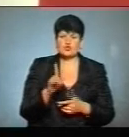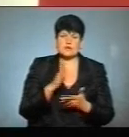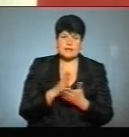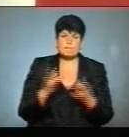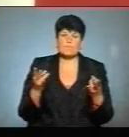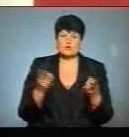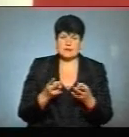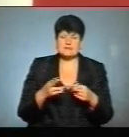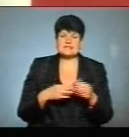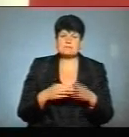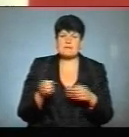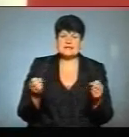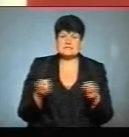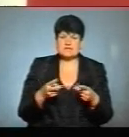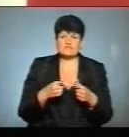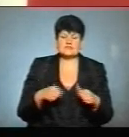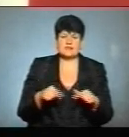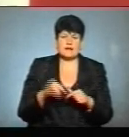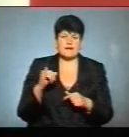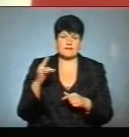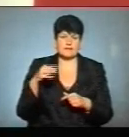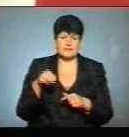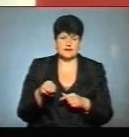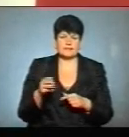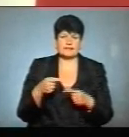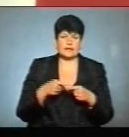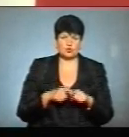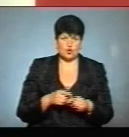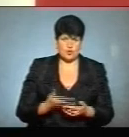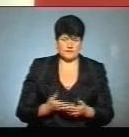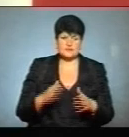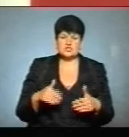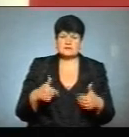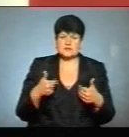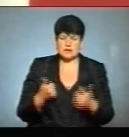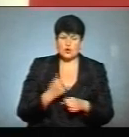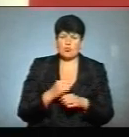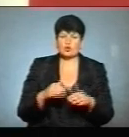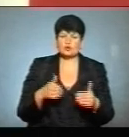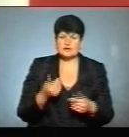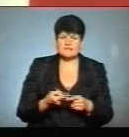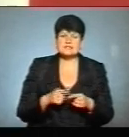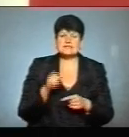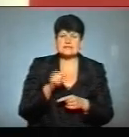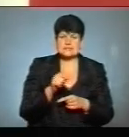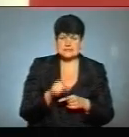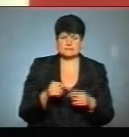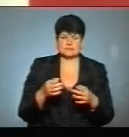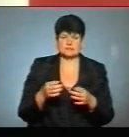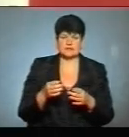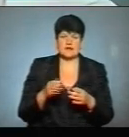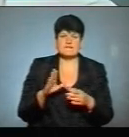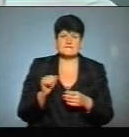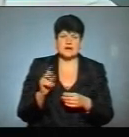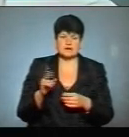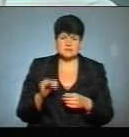потреба спеціалістів у сфері IT-технологій. Чи звертаються роботодавці саме з такими вакансіями? Ну, час від